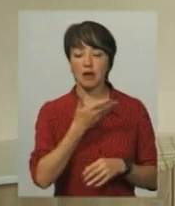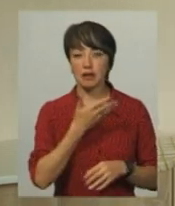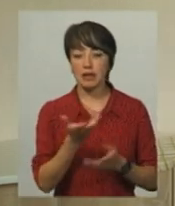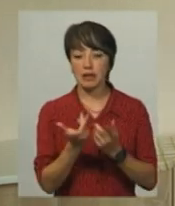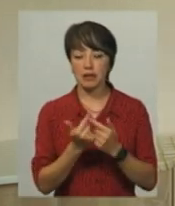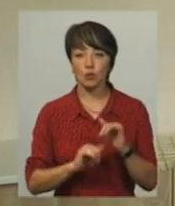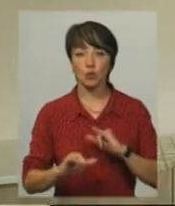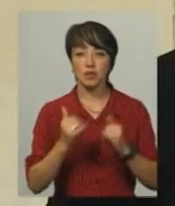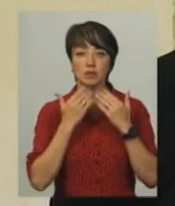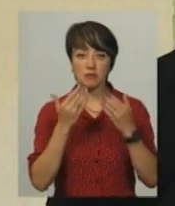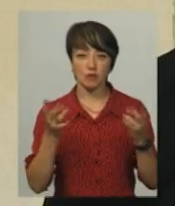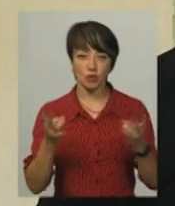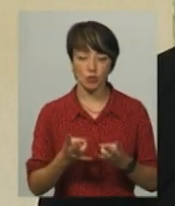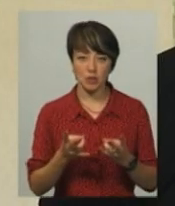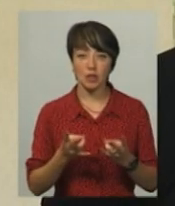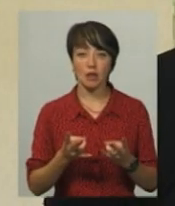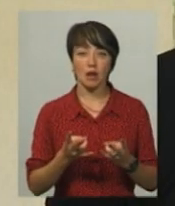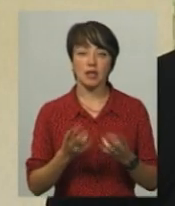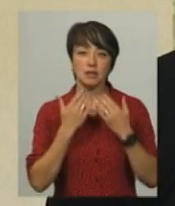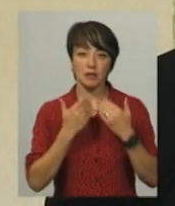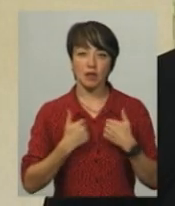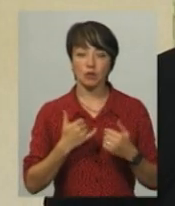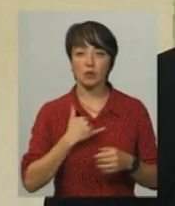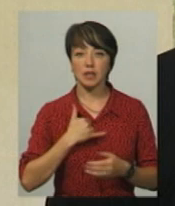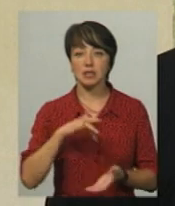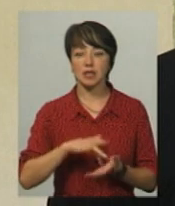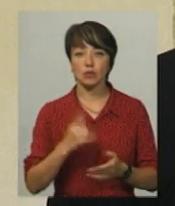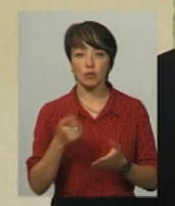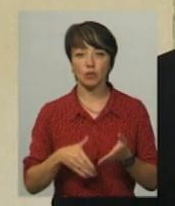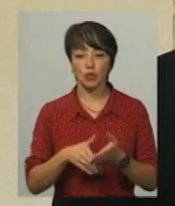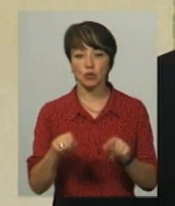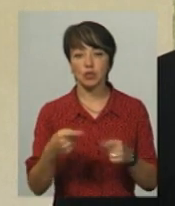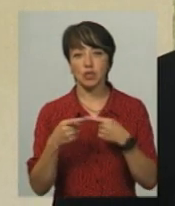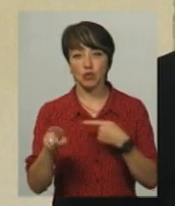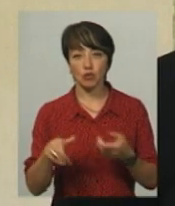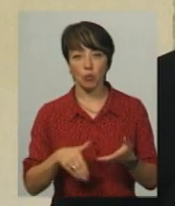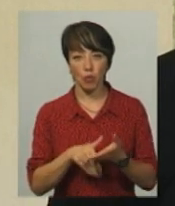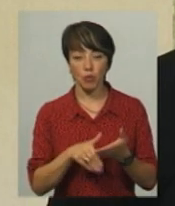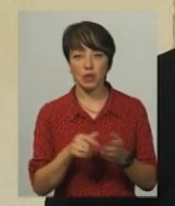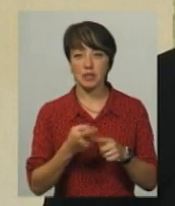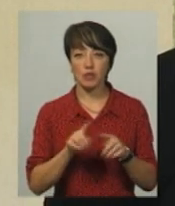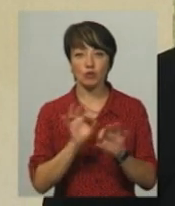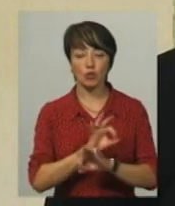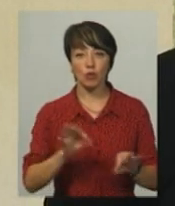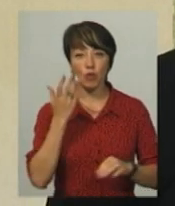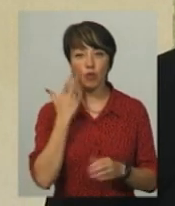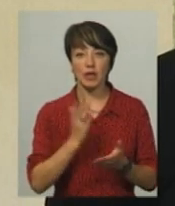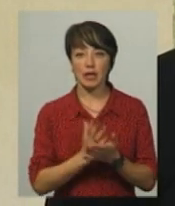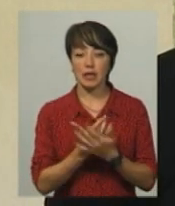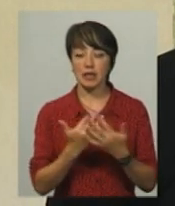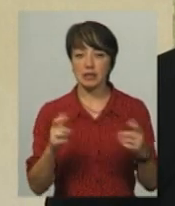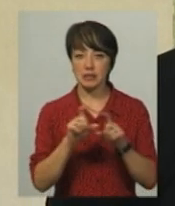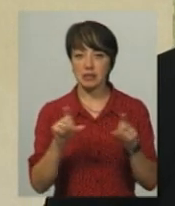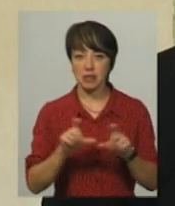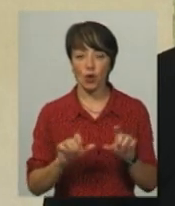потрібно кудись звернутися. Вони звертаються до нас в центри за одною допомогою, сюди будуть звертатися за іншою допомогою. Це чудово, коли є різні заклади, куди